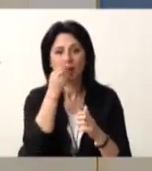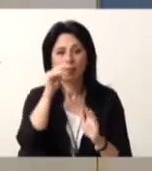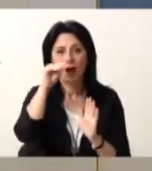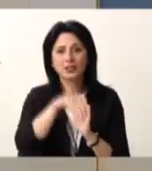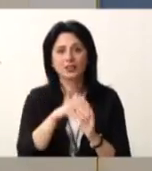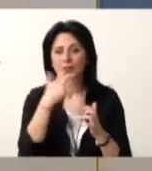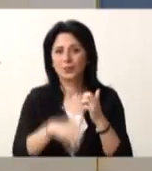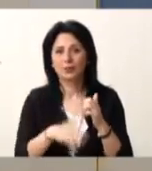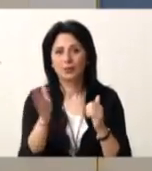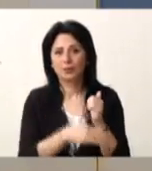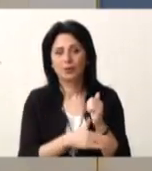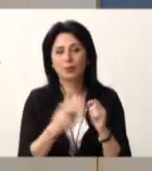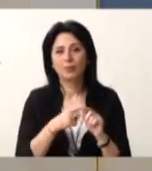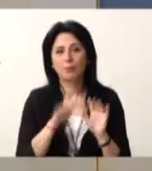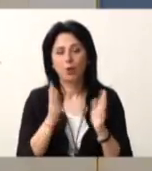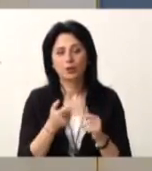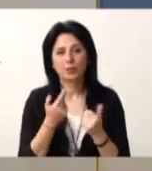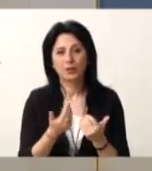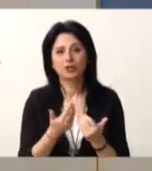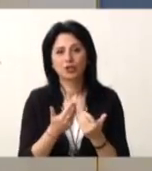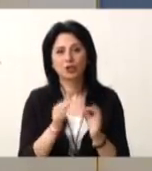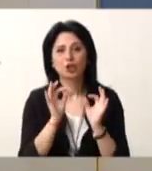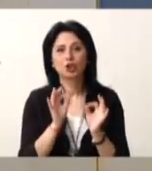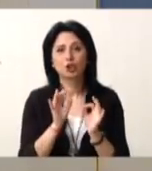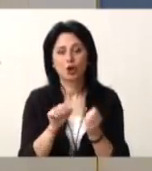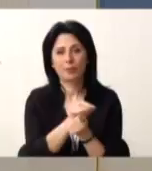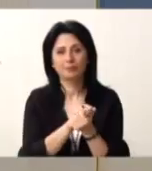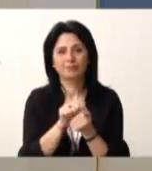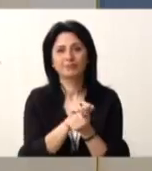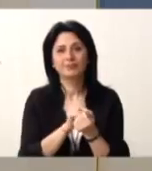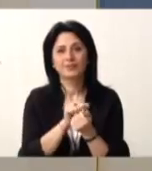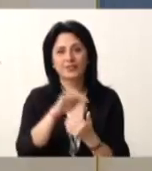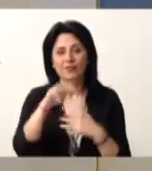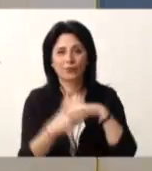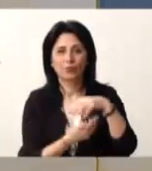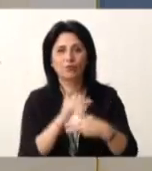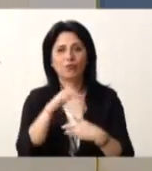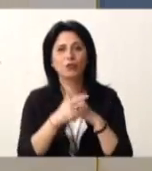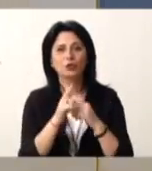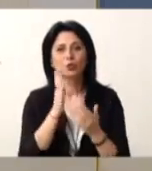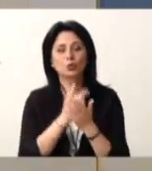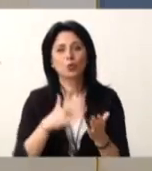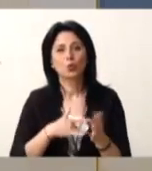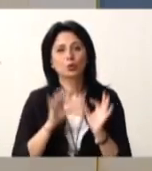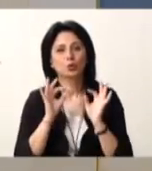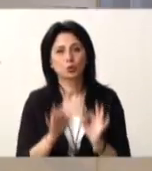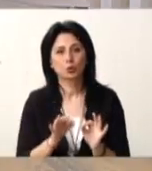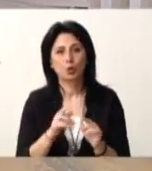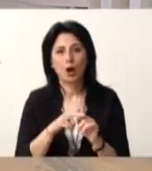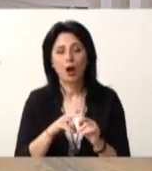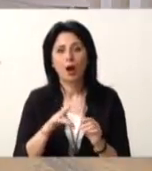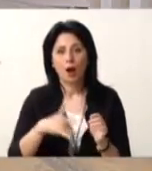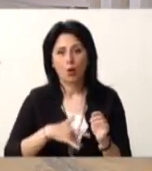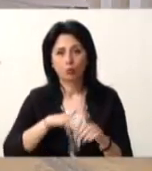გაანეიტრალებს და მოხდება მისი ასე ვთქვათ ადეკვატური მონაწილეობა იმ ფუნქციაში, რაშიც უნდა მიიღოს და არ